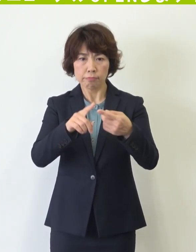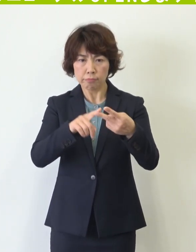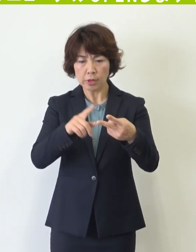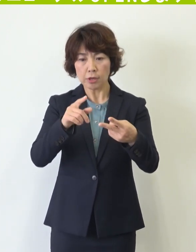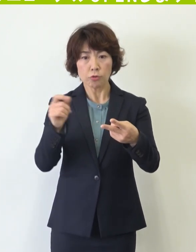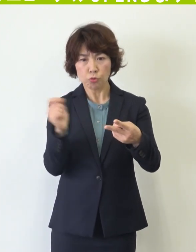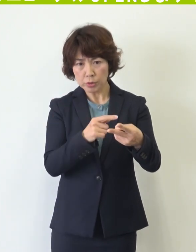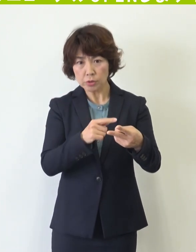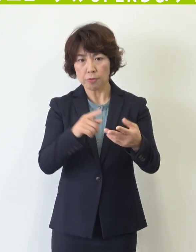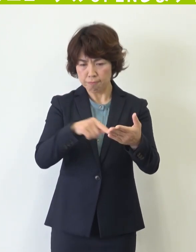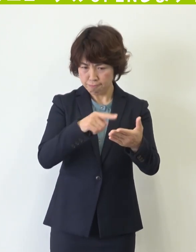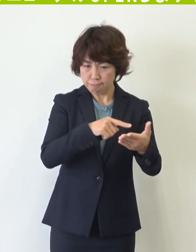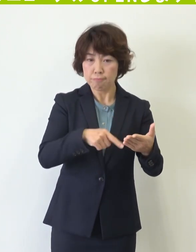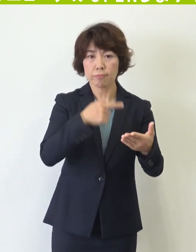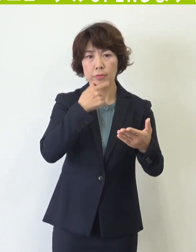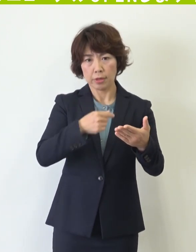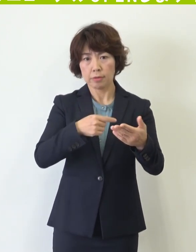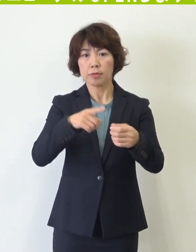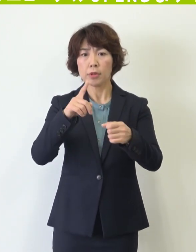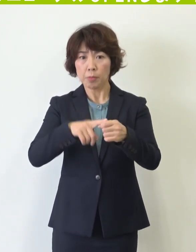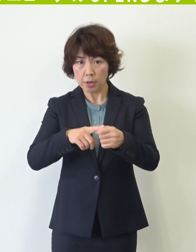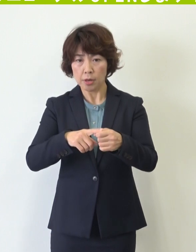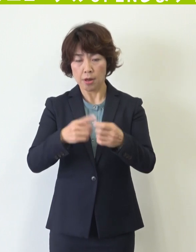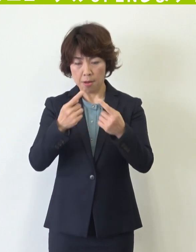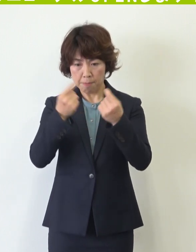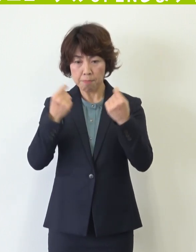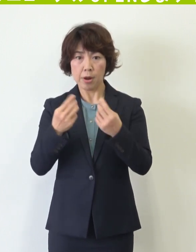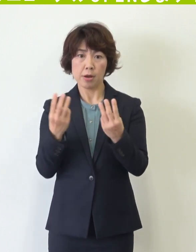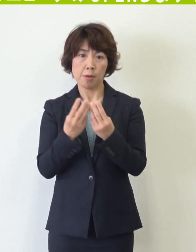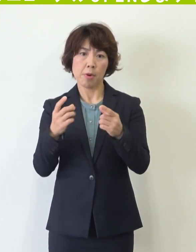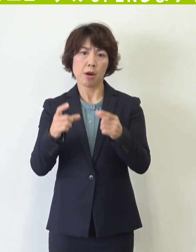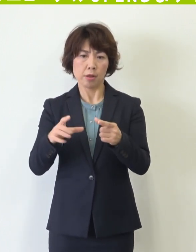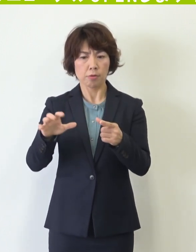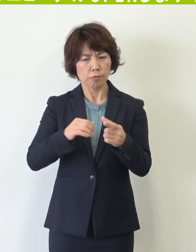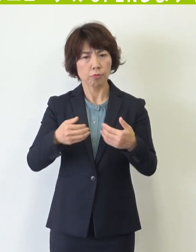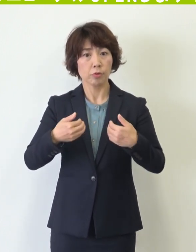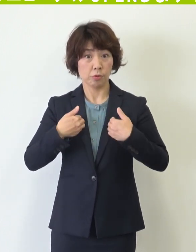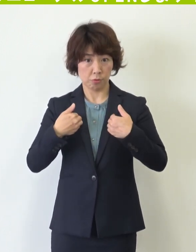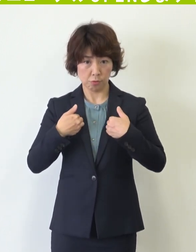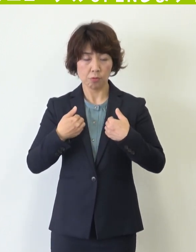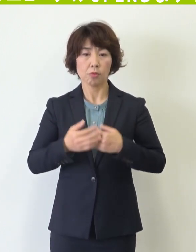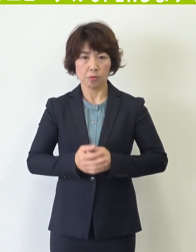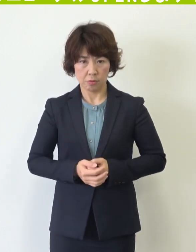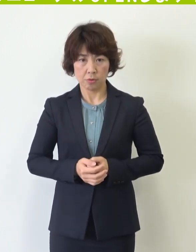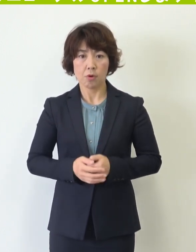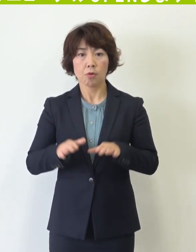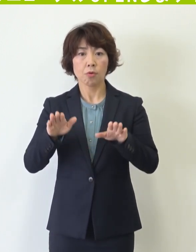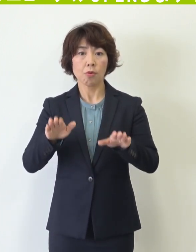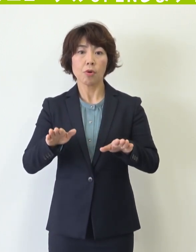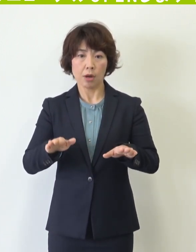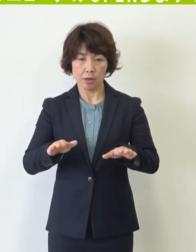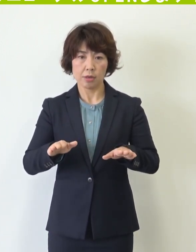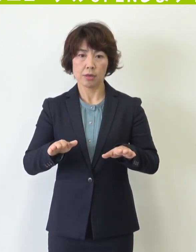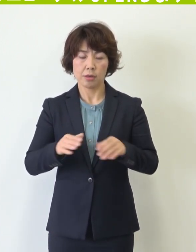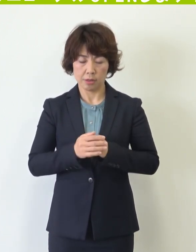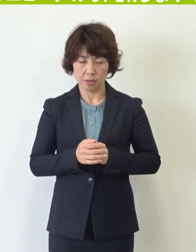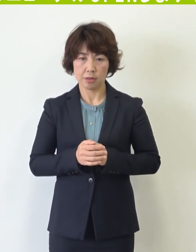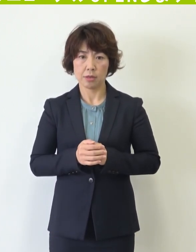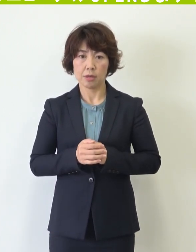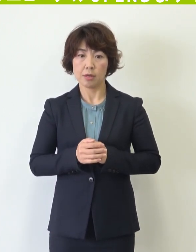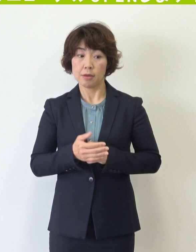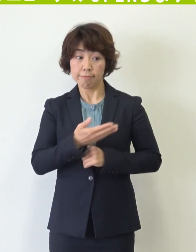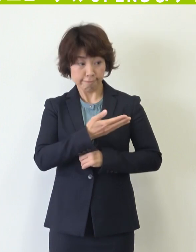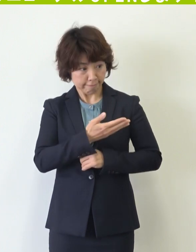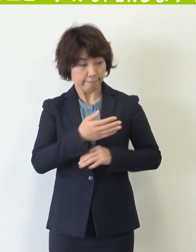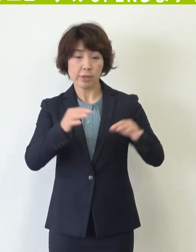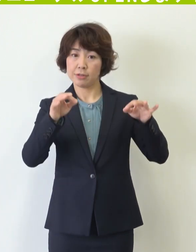感を持って行政率もしていこうという中ではマイナーバッグアドのまあ取得がやり不可欠であるということでありまして今回もですねあのこういっ